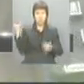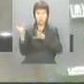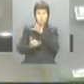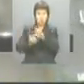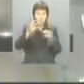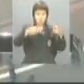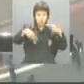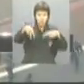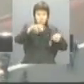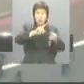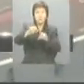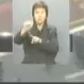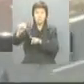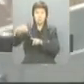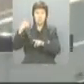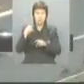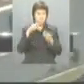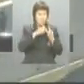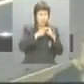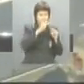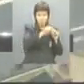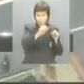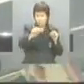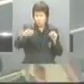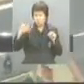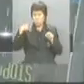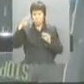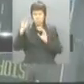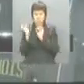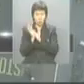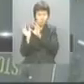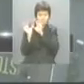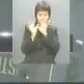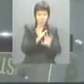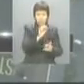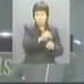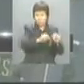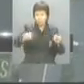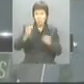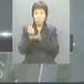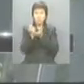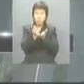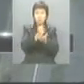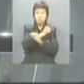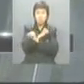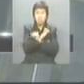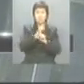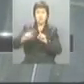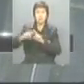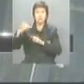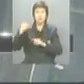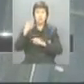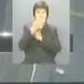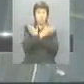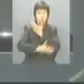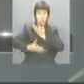ยเฉพาะจุดที่มีความวุ่นวายทั้งเครฟแฮมจังชันชุมทางรถไฟที่มีผู้ใช้บริการหนาแน่นที่สุดของลอนดอนเ